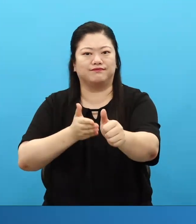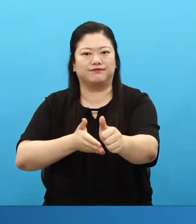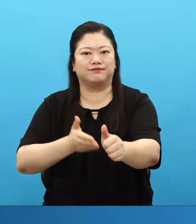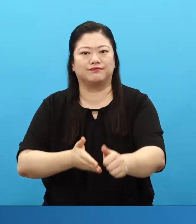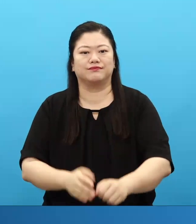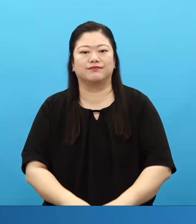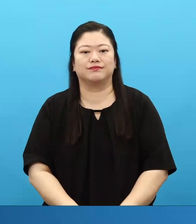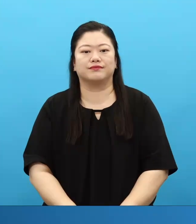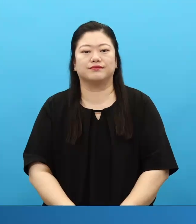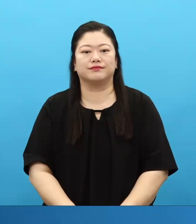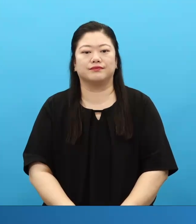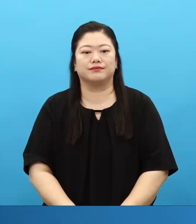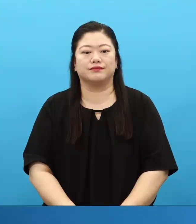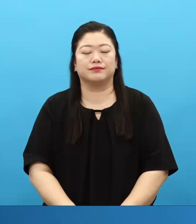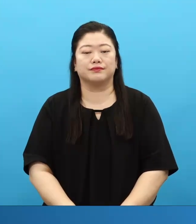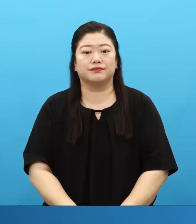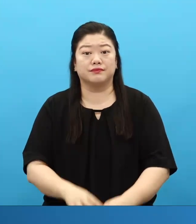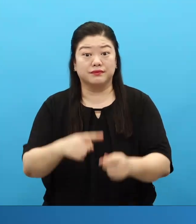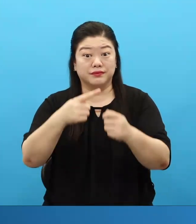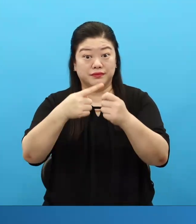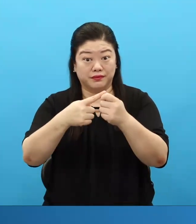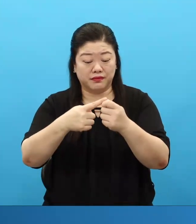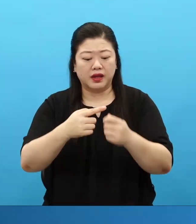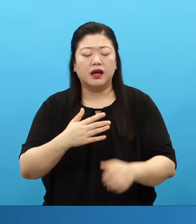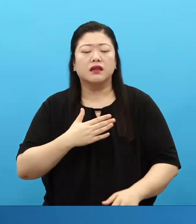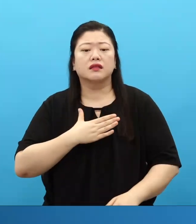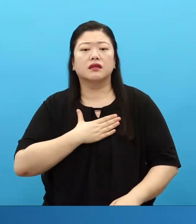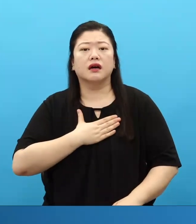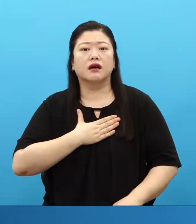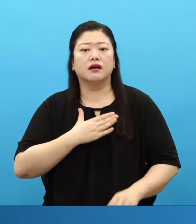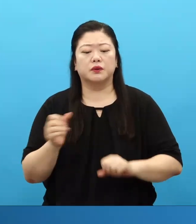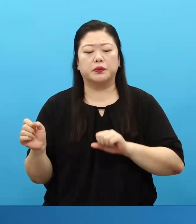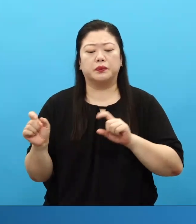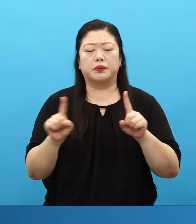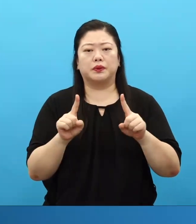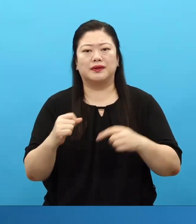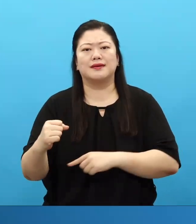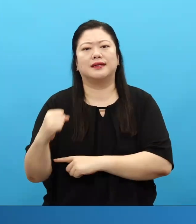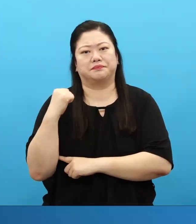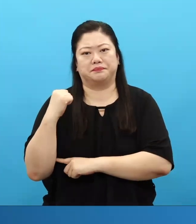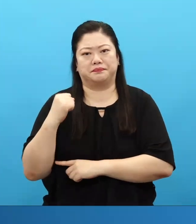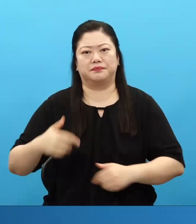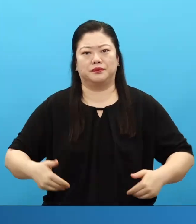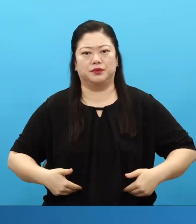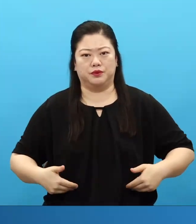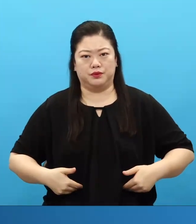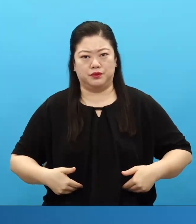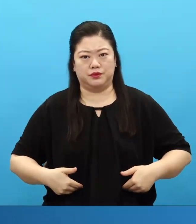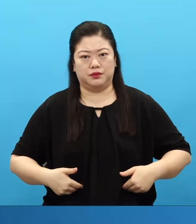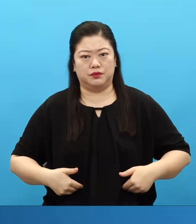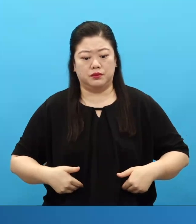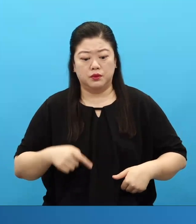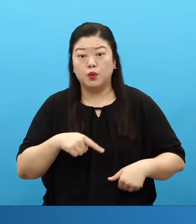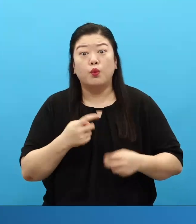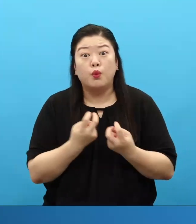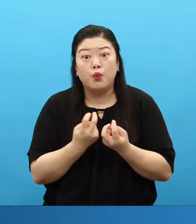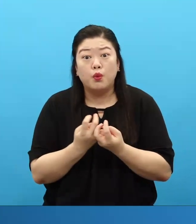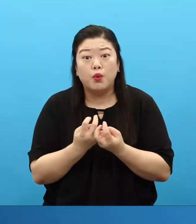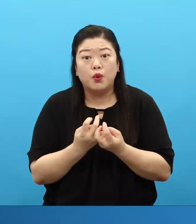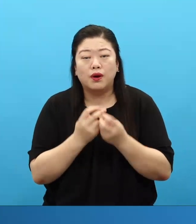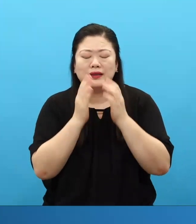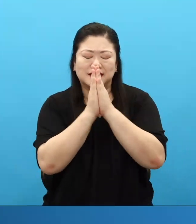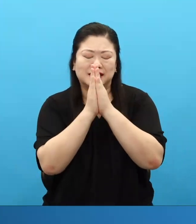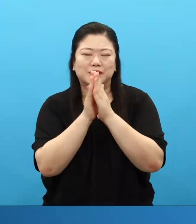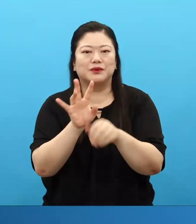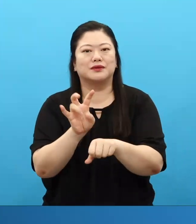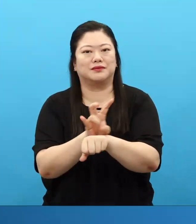나를 살리는 힘. That's the power to save myself. 이게 기도 24입니다. This is 24-hour